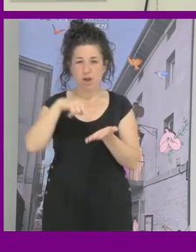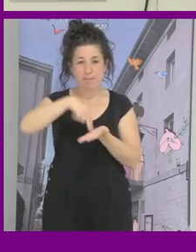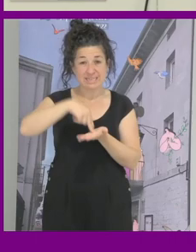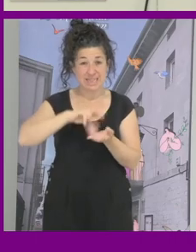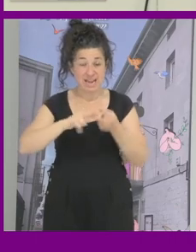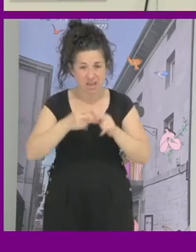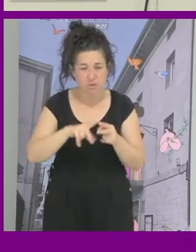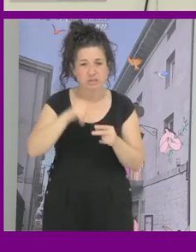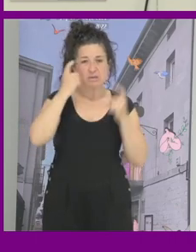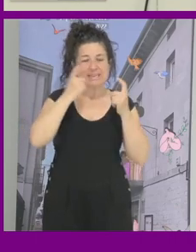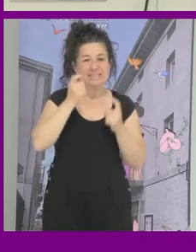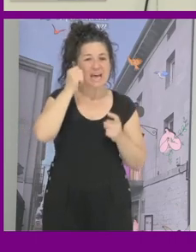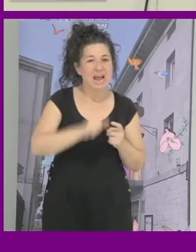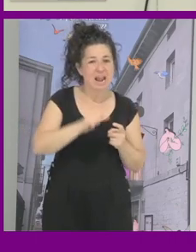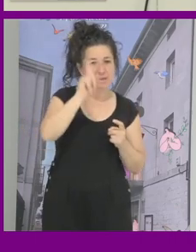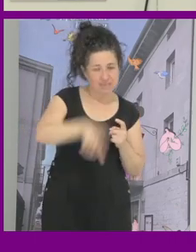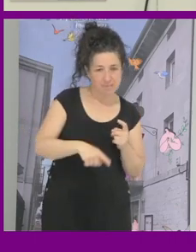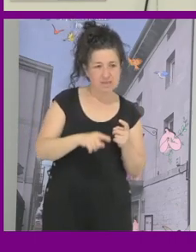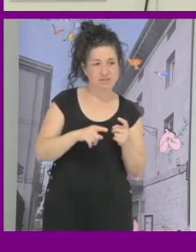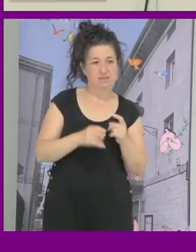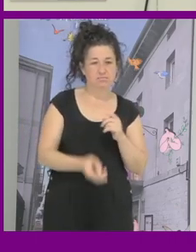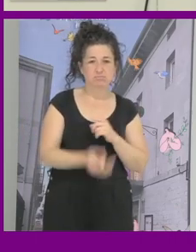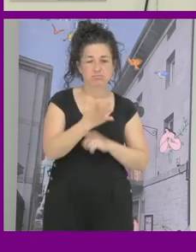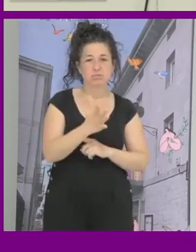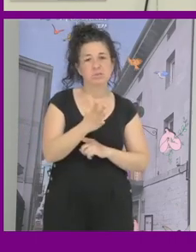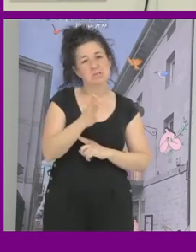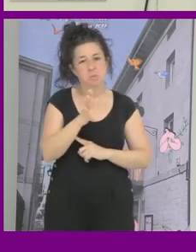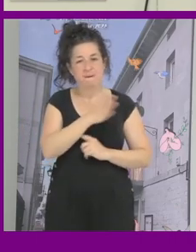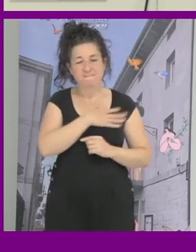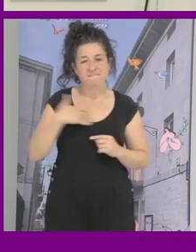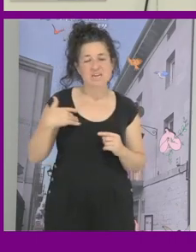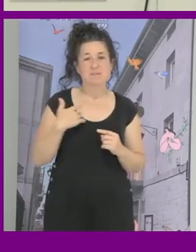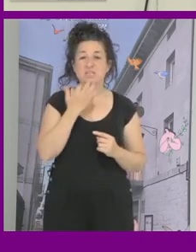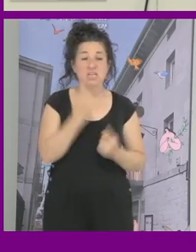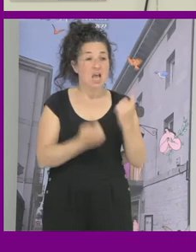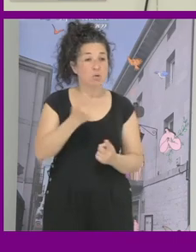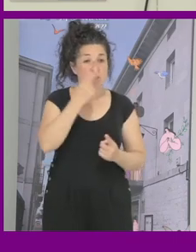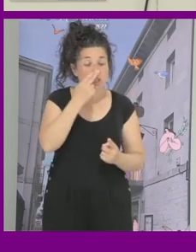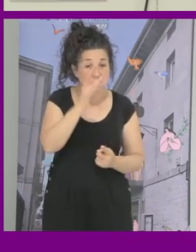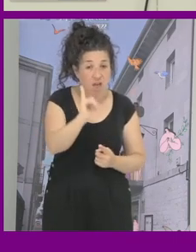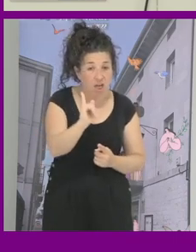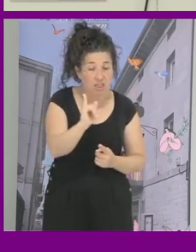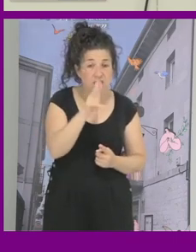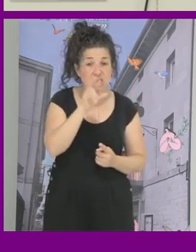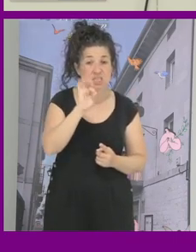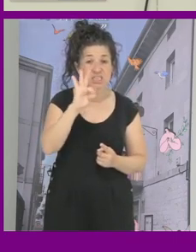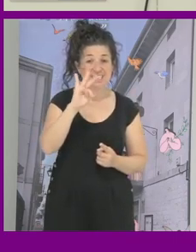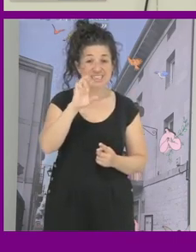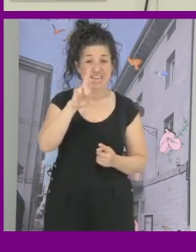Araban ere baten bat egiten eta hortaz hor dago asmo hori. Eta gero norbaitek interesa badauka, histeria kolektiboak